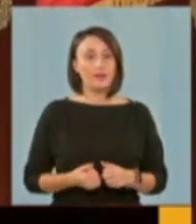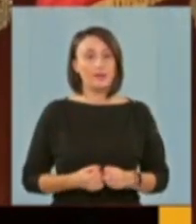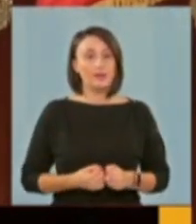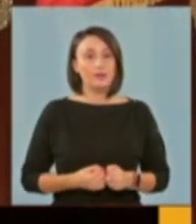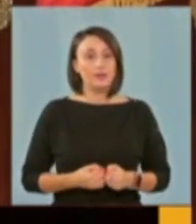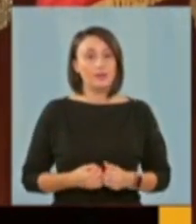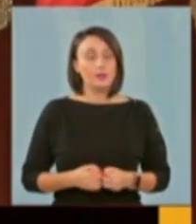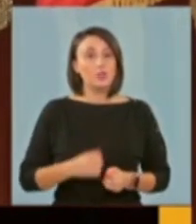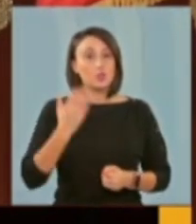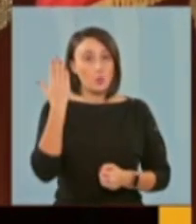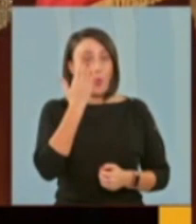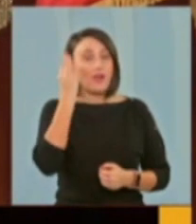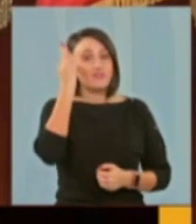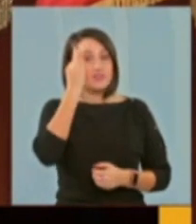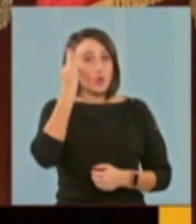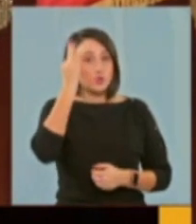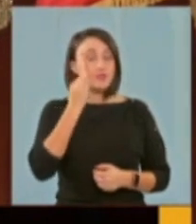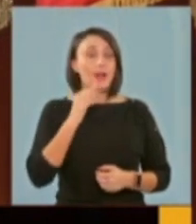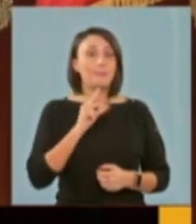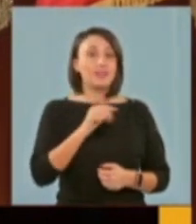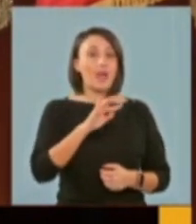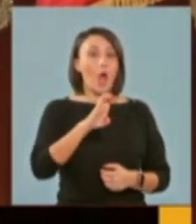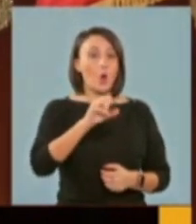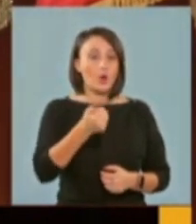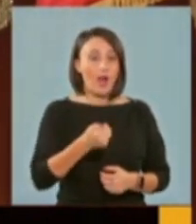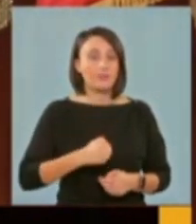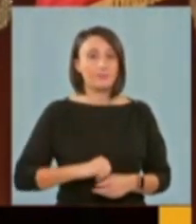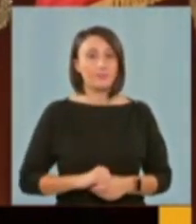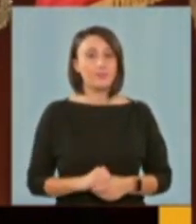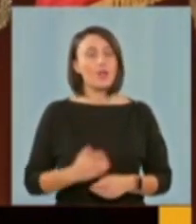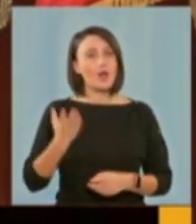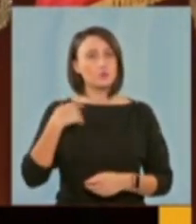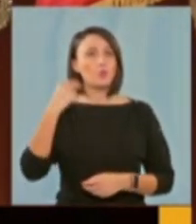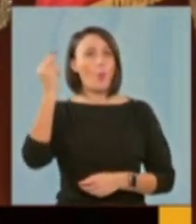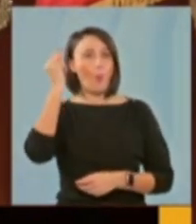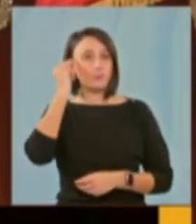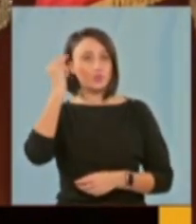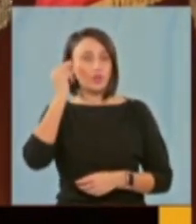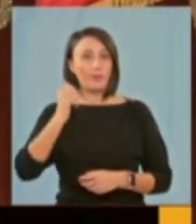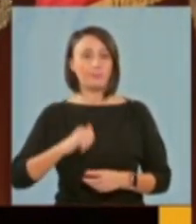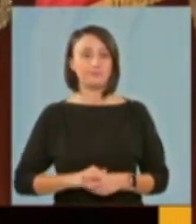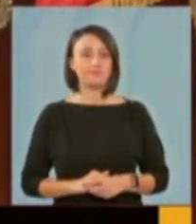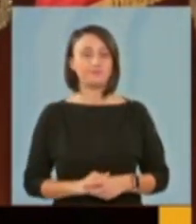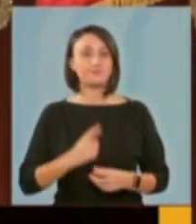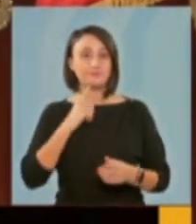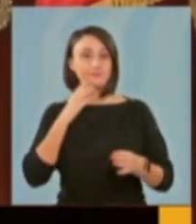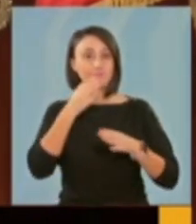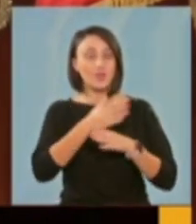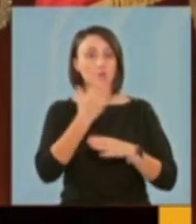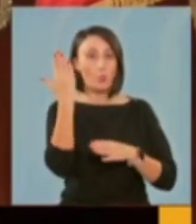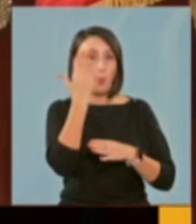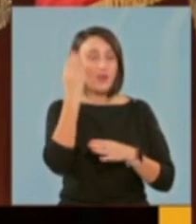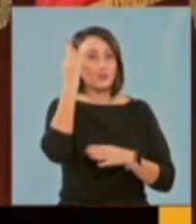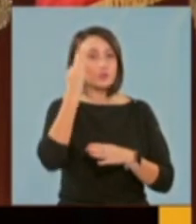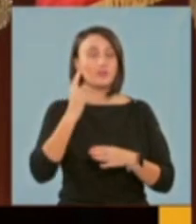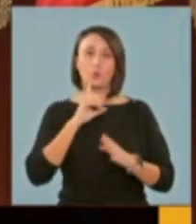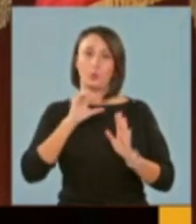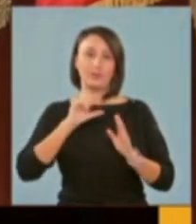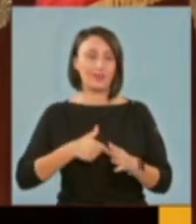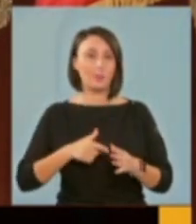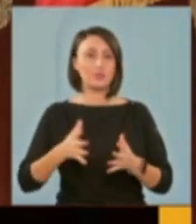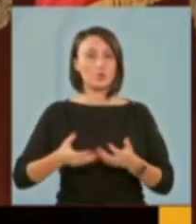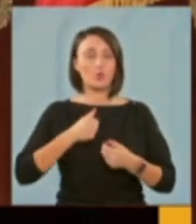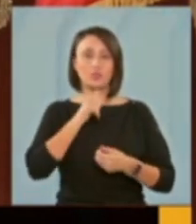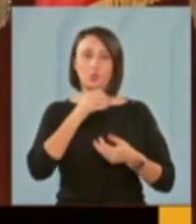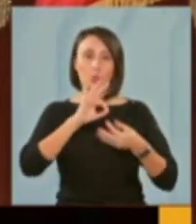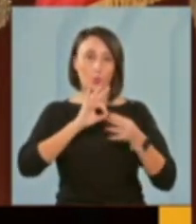în școala filozofică a lui Pitagora era un obicei. Când intrai în școala filozofică, nu aveai voie să scoți